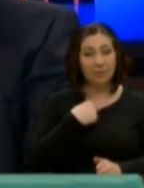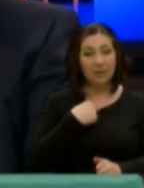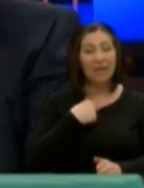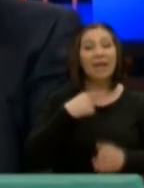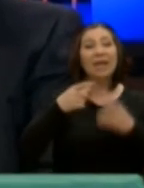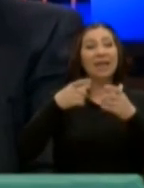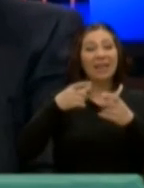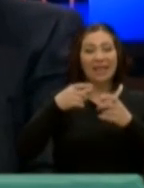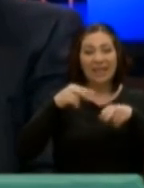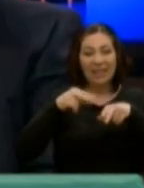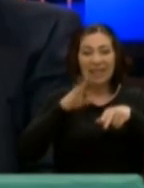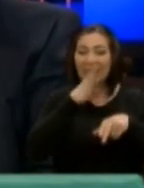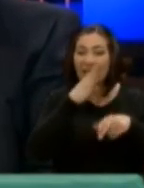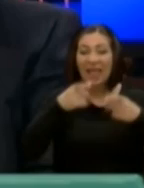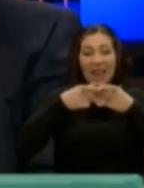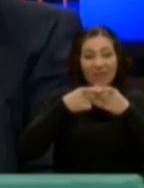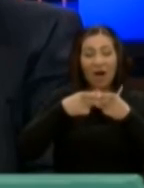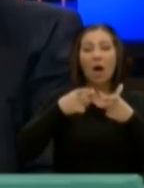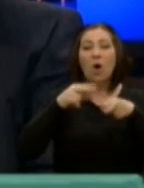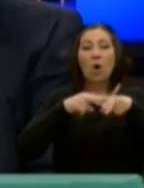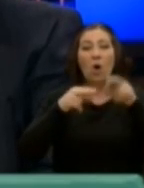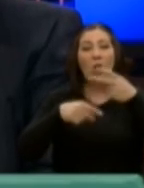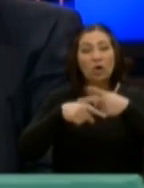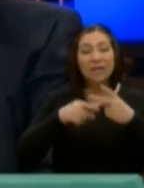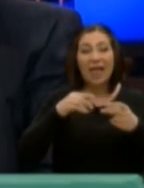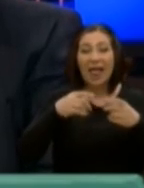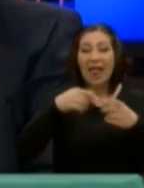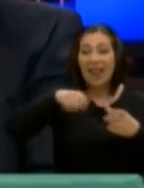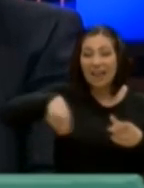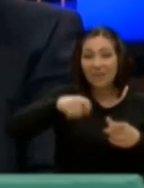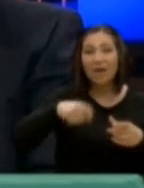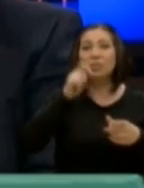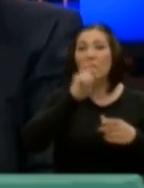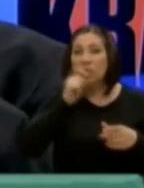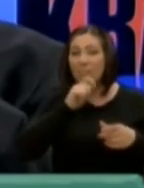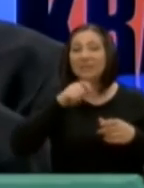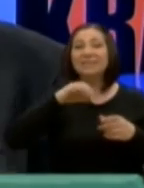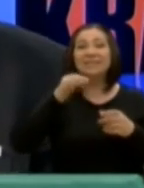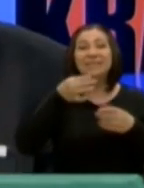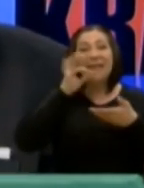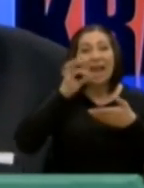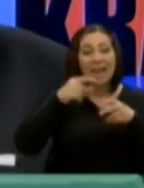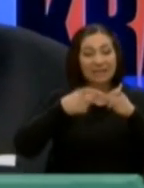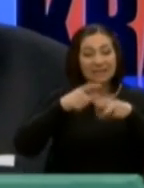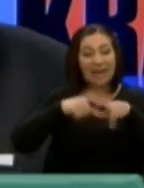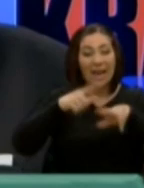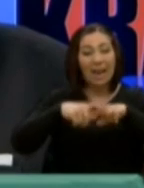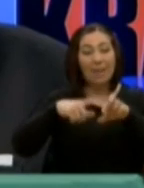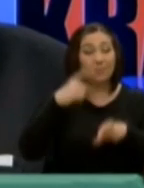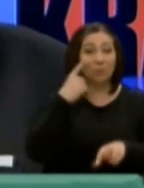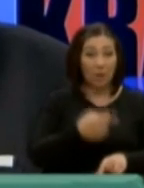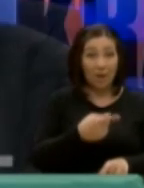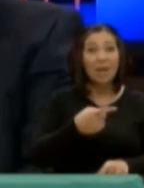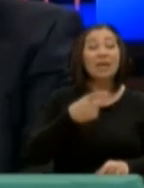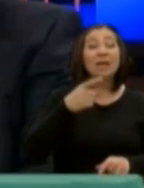Kağıt helva, kos helva, tahin helva, salep ve dondurma üzerine. Ve benim dedemin kağıt